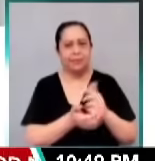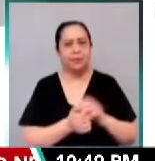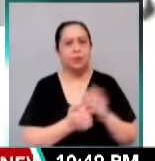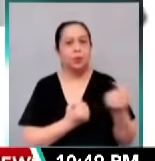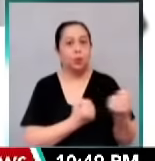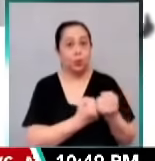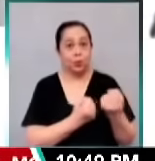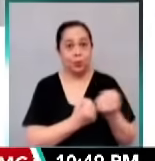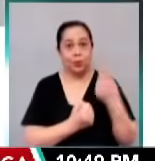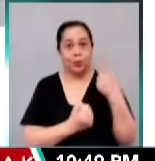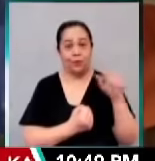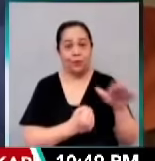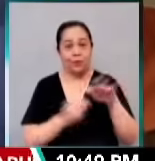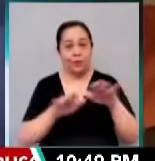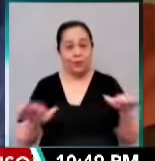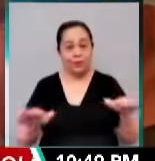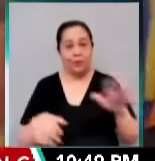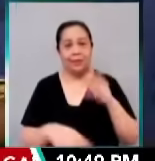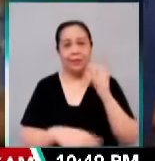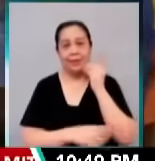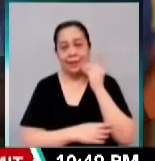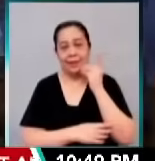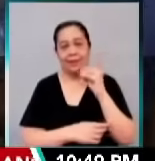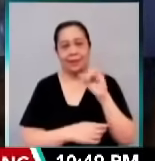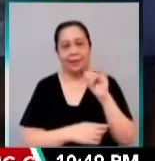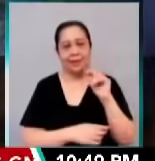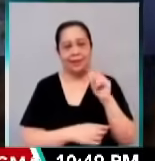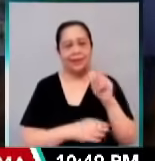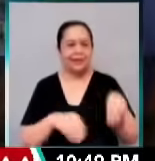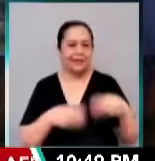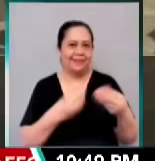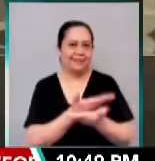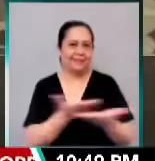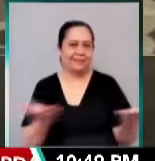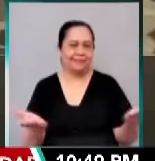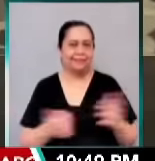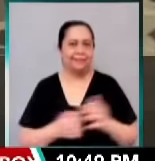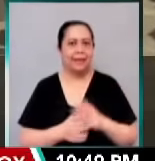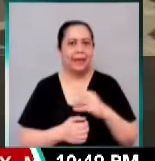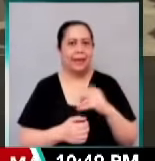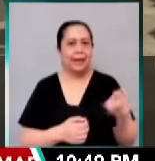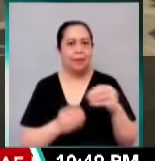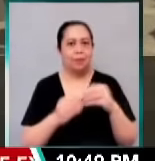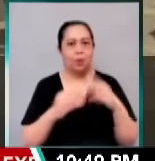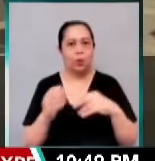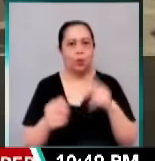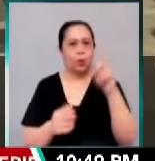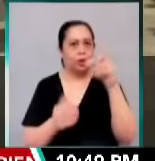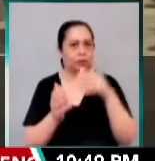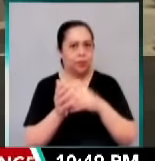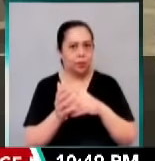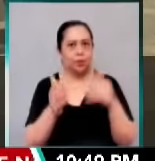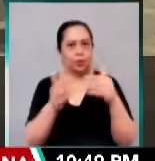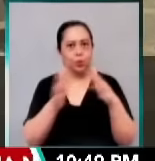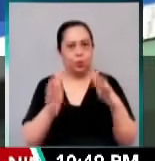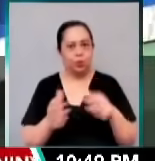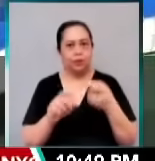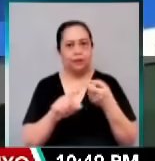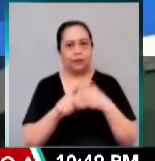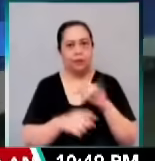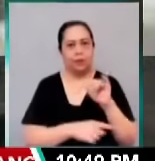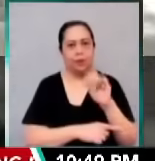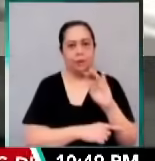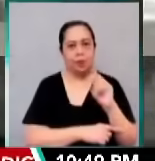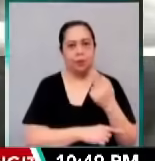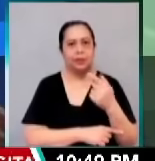pag-aaral ng mga anak ni Diana, binigyan natin sila at ang mahigit 1,000 mag-aaral mula sa Yabong Samar